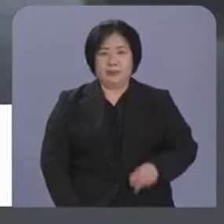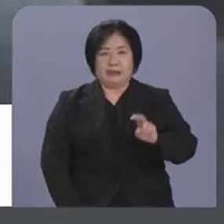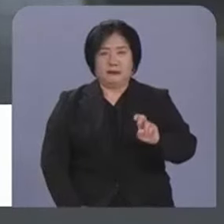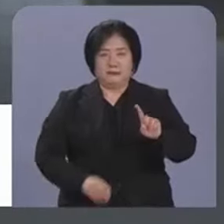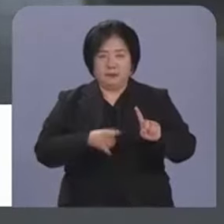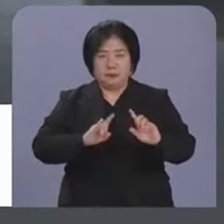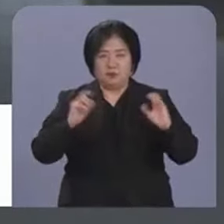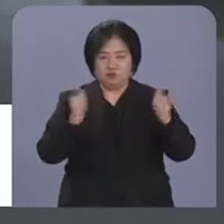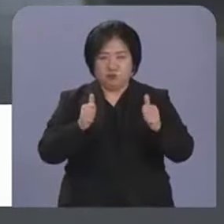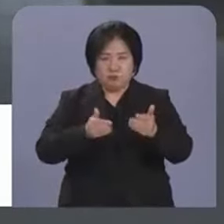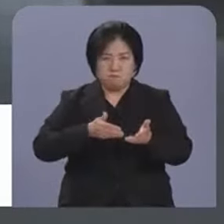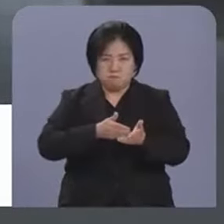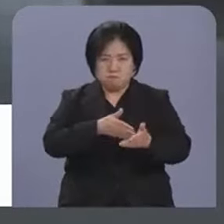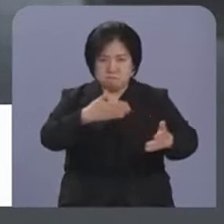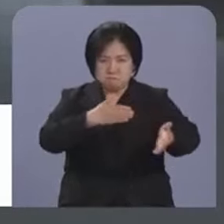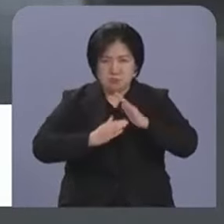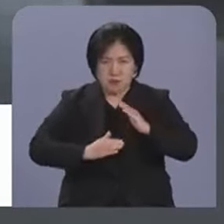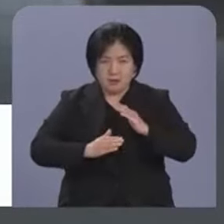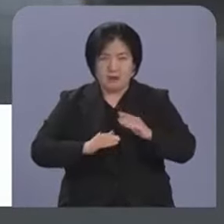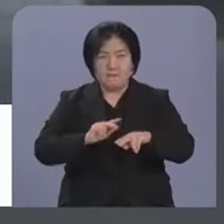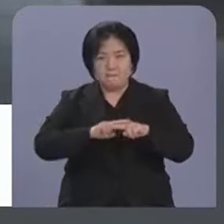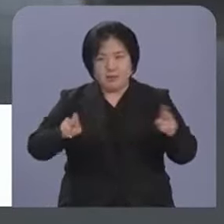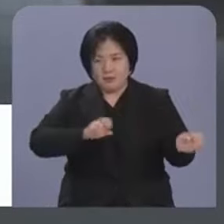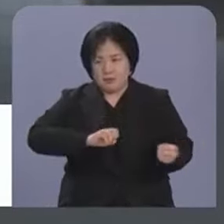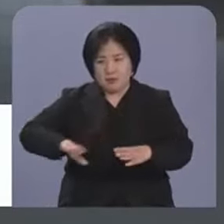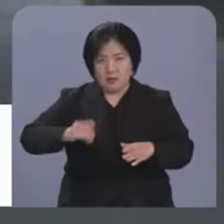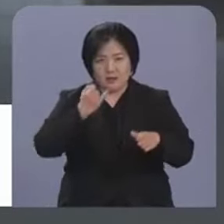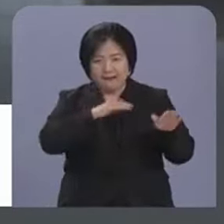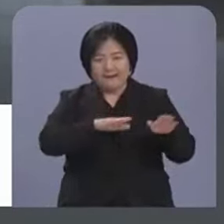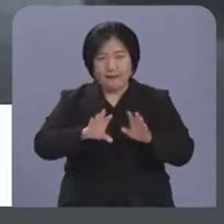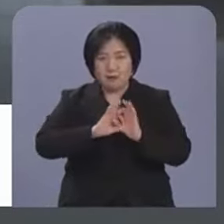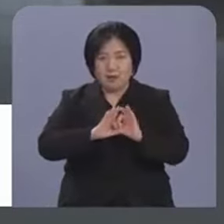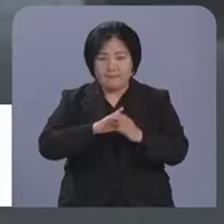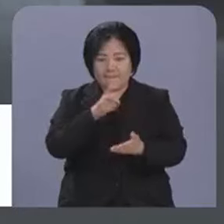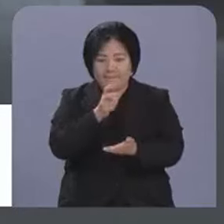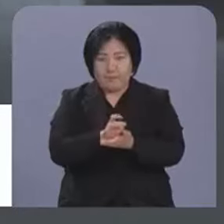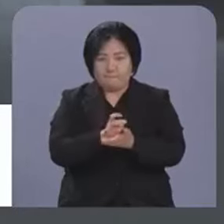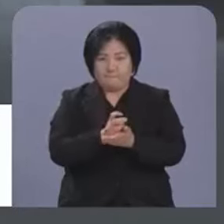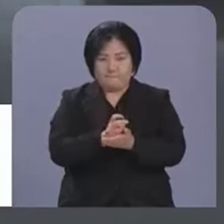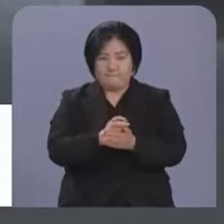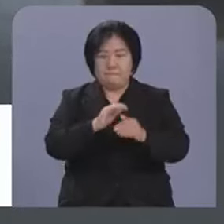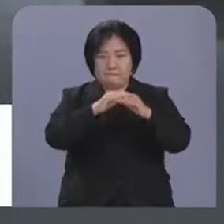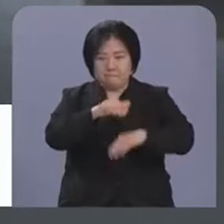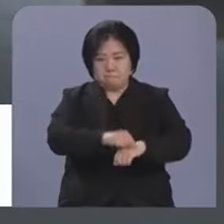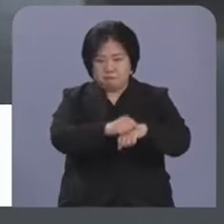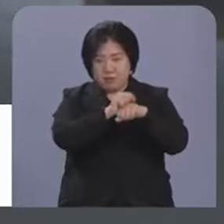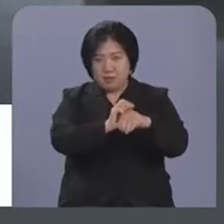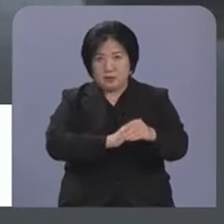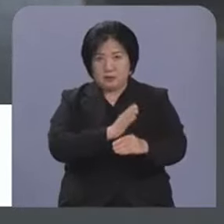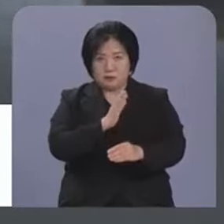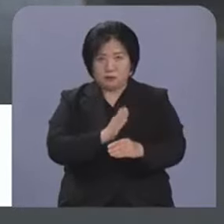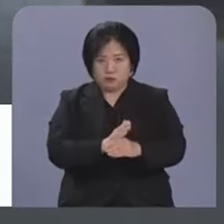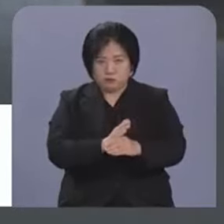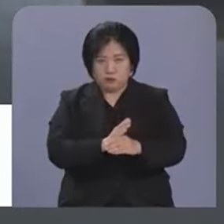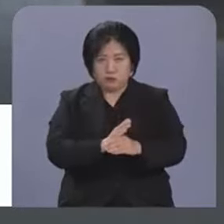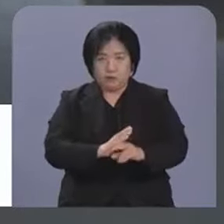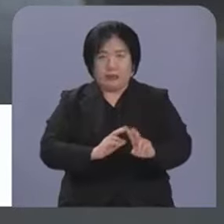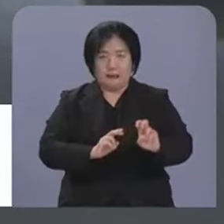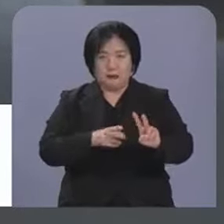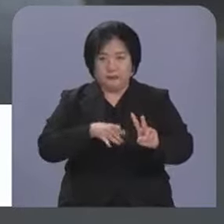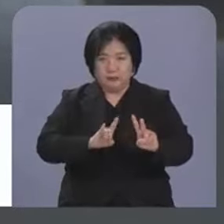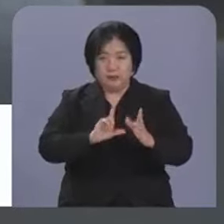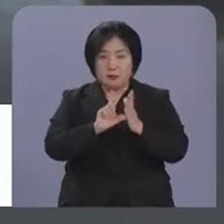21대 국회 문턱을 넘지 못하고 폐기될 해양 관련 법안이 산적해 있습니다. 부산 해양업계는 22대